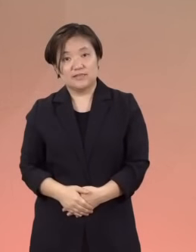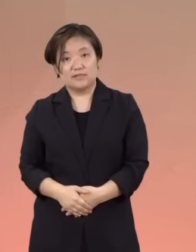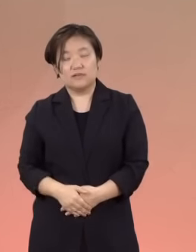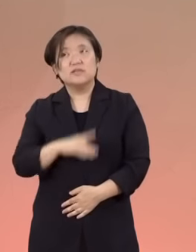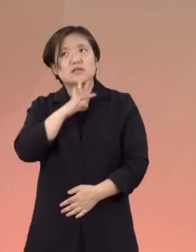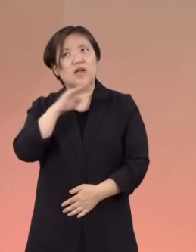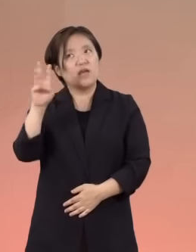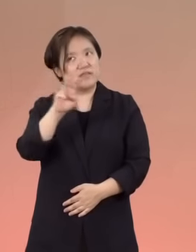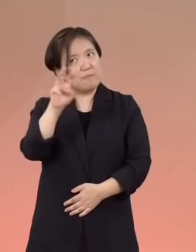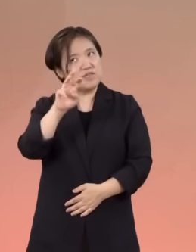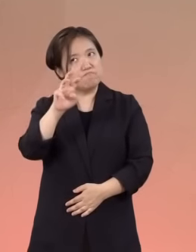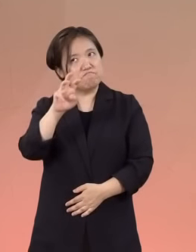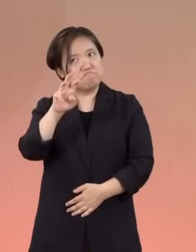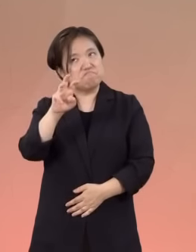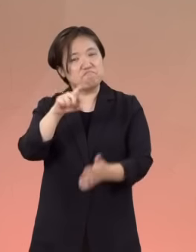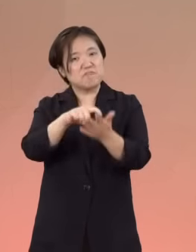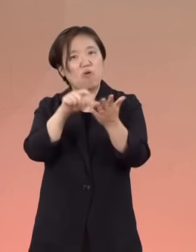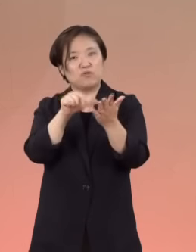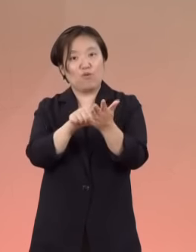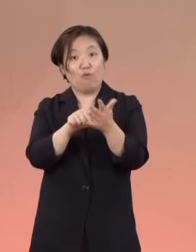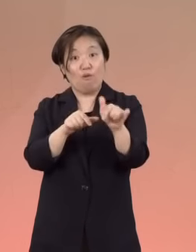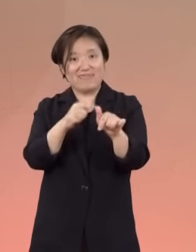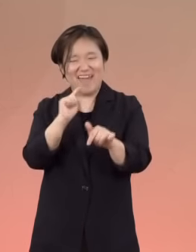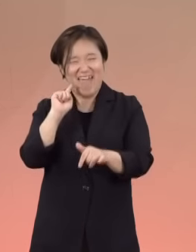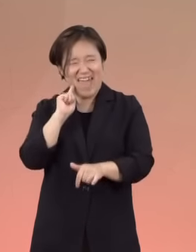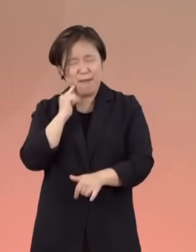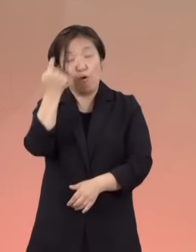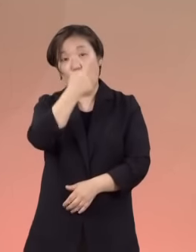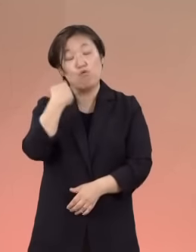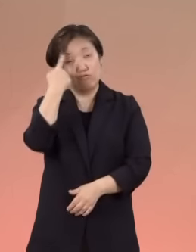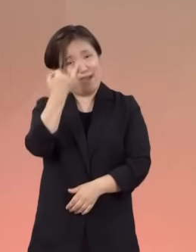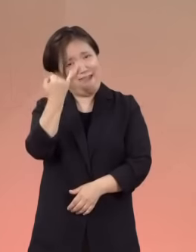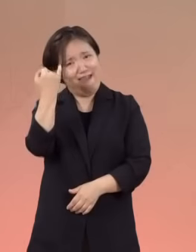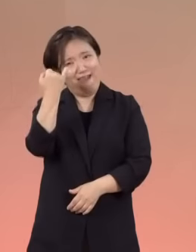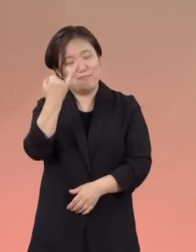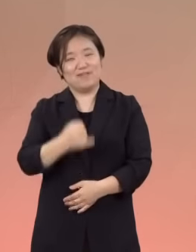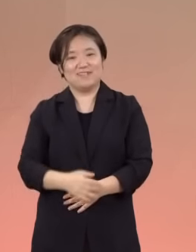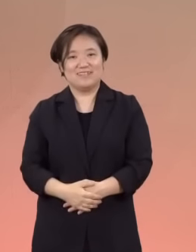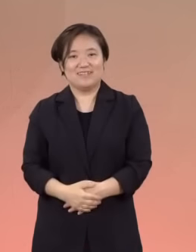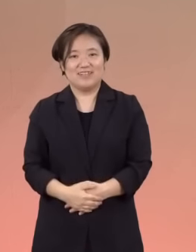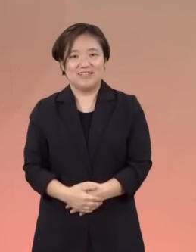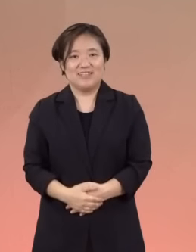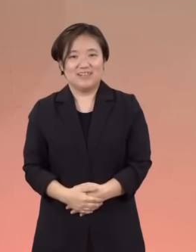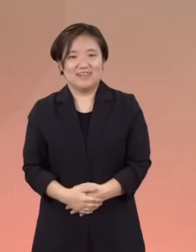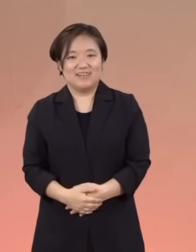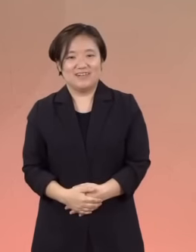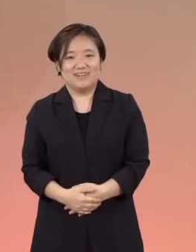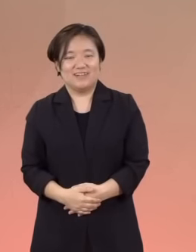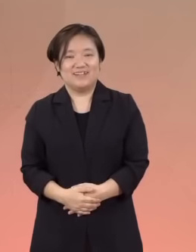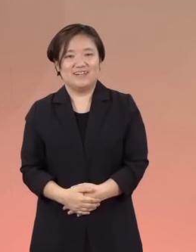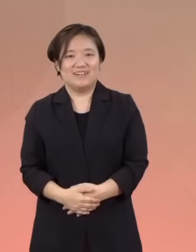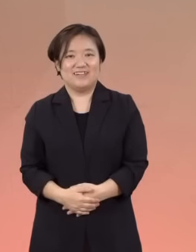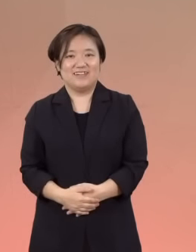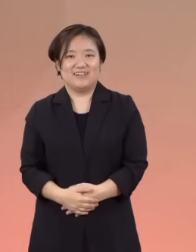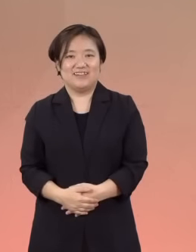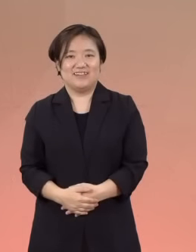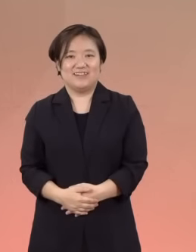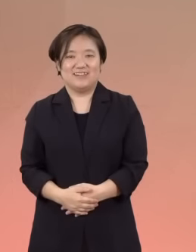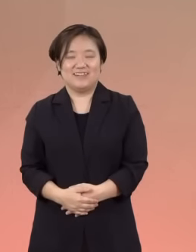정도로 보이는 미모의 얼굴이었습니다 예뻤어요 예뻤어 그 번호 따야 돼